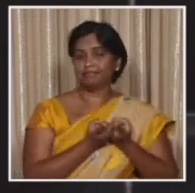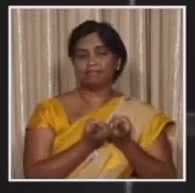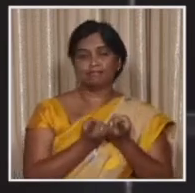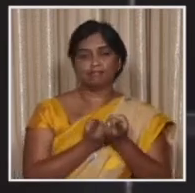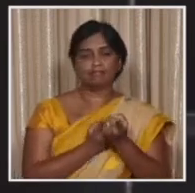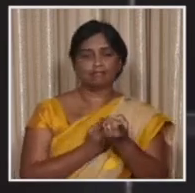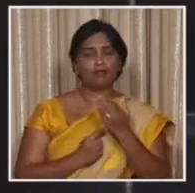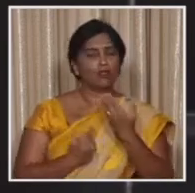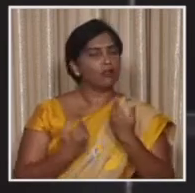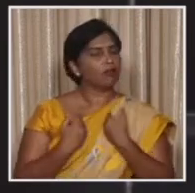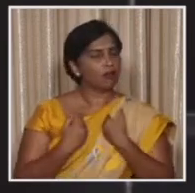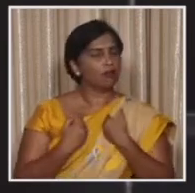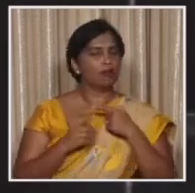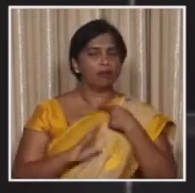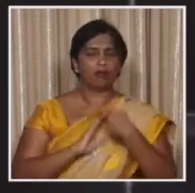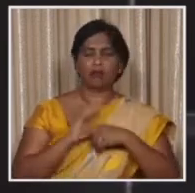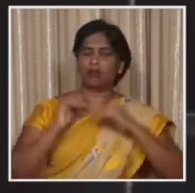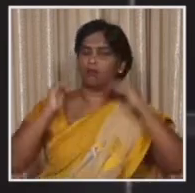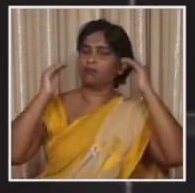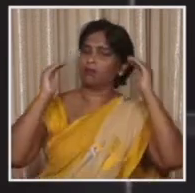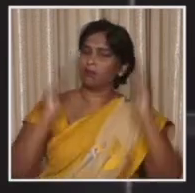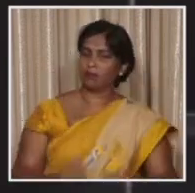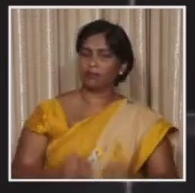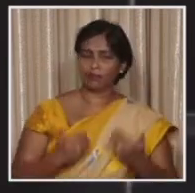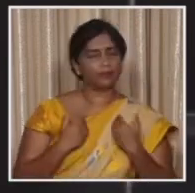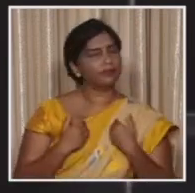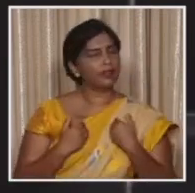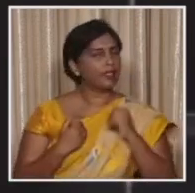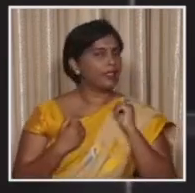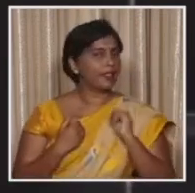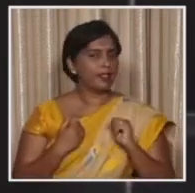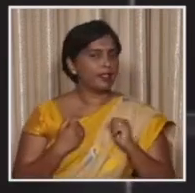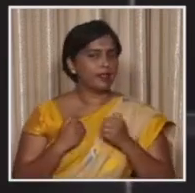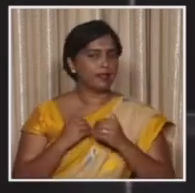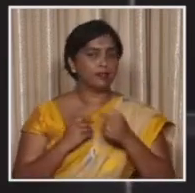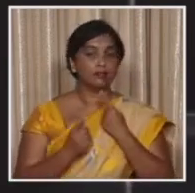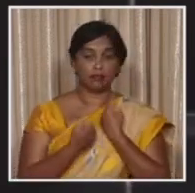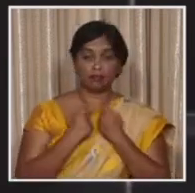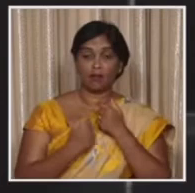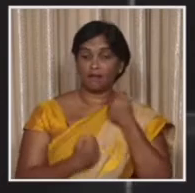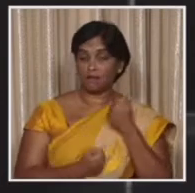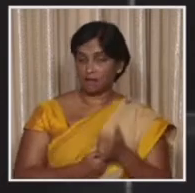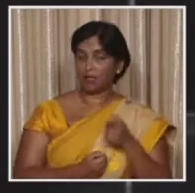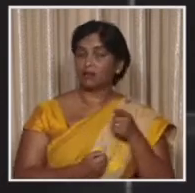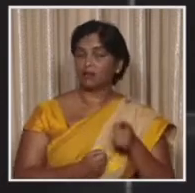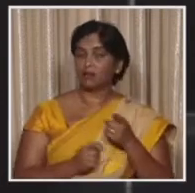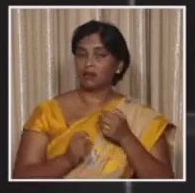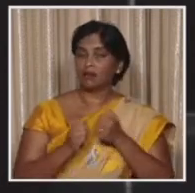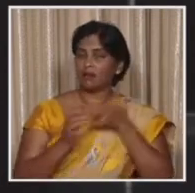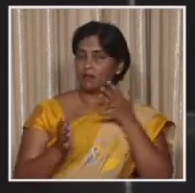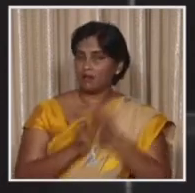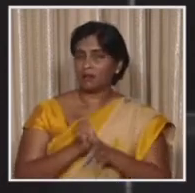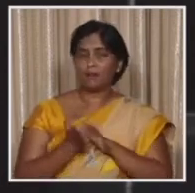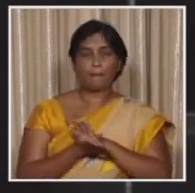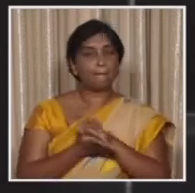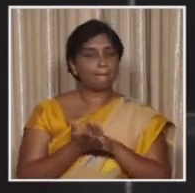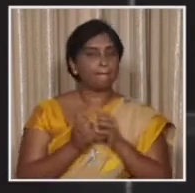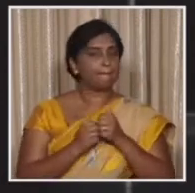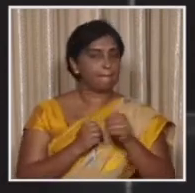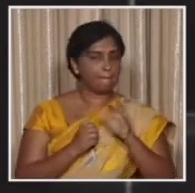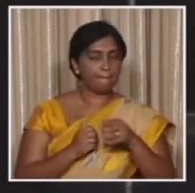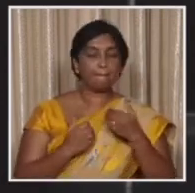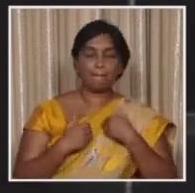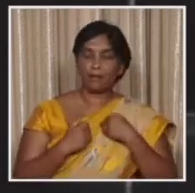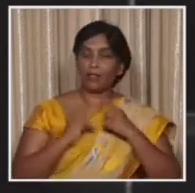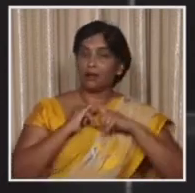සංසන්දනය කර බලන විට අපේ රට පහළටම වැටී තිබෙනවා. ඇයි ඒ යන්න විමසීම වටිනවා. බැරදි නිවැරදි කරගැන්ම කරගත යුතු වෙනවා.